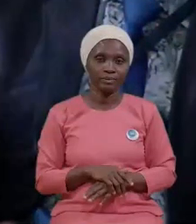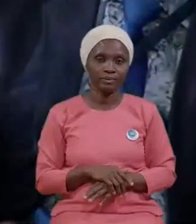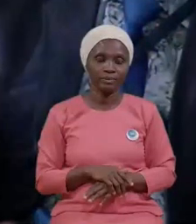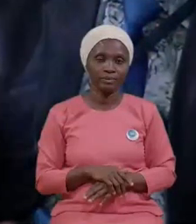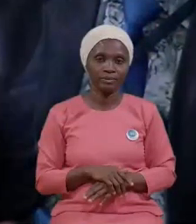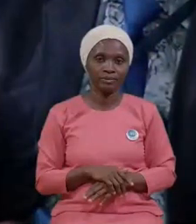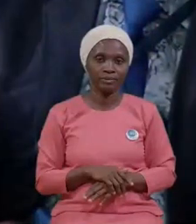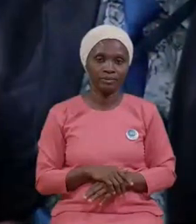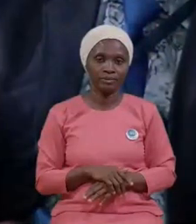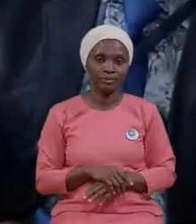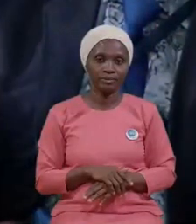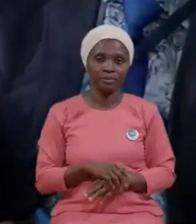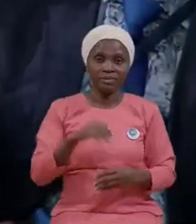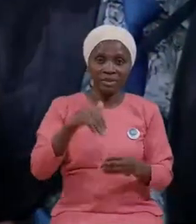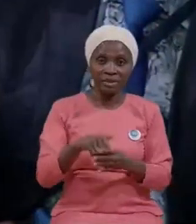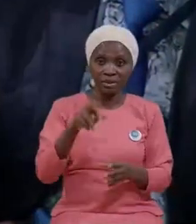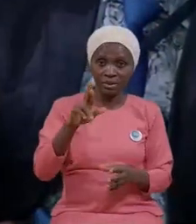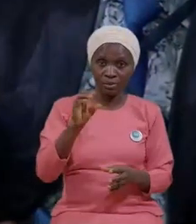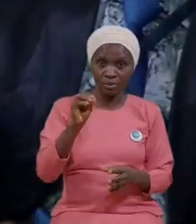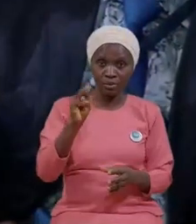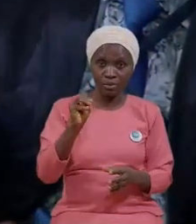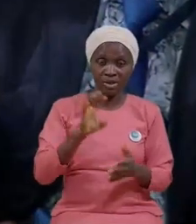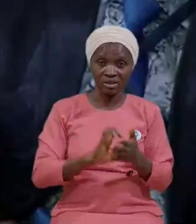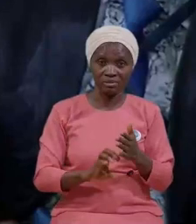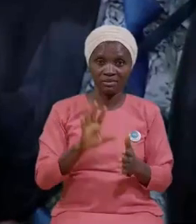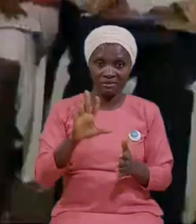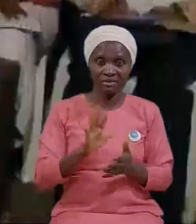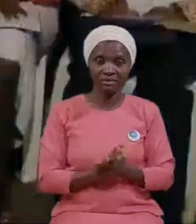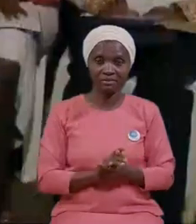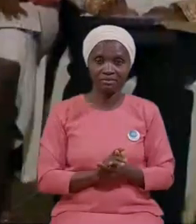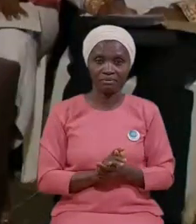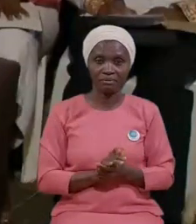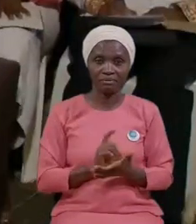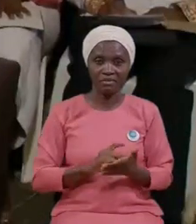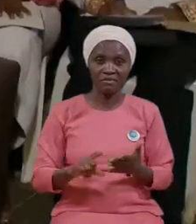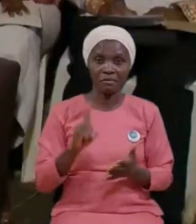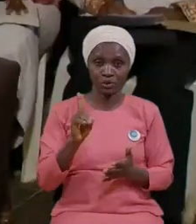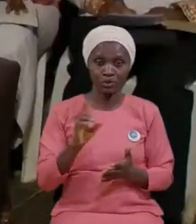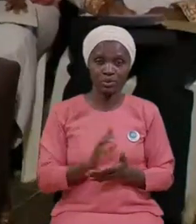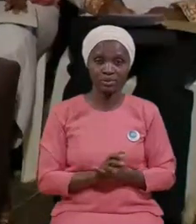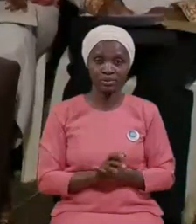En Romains au chapitre 5, lisons pas du verset 1er.